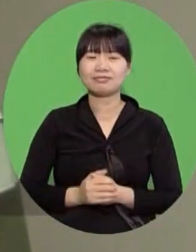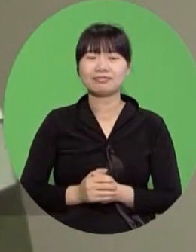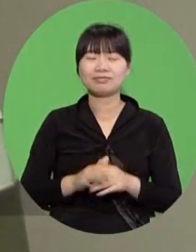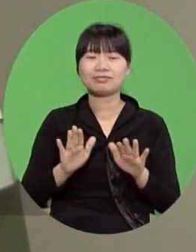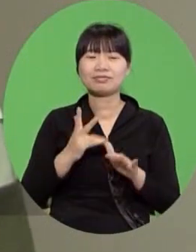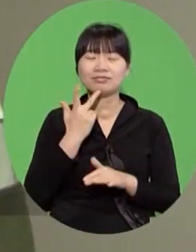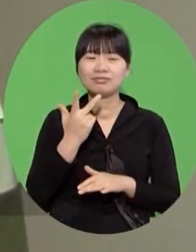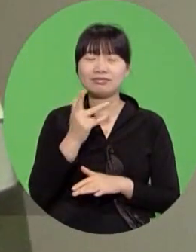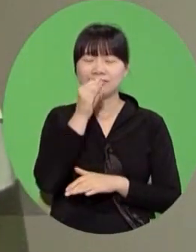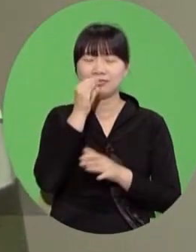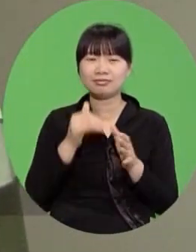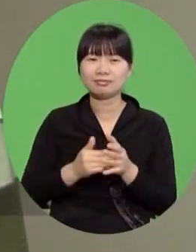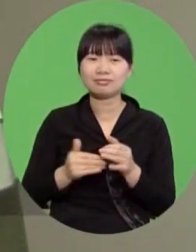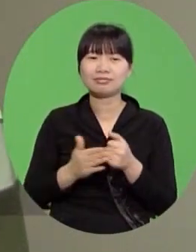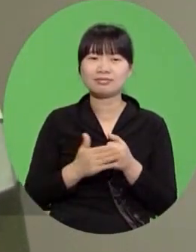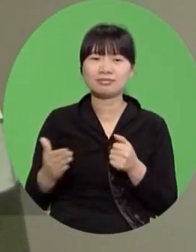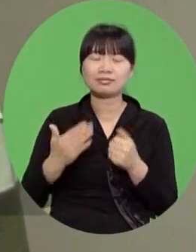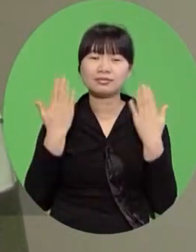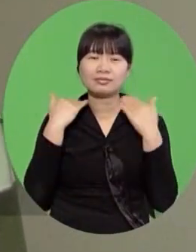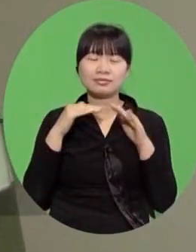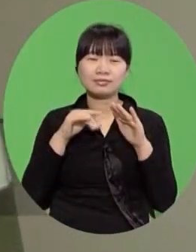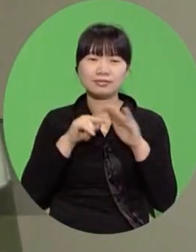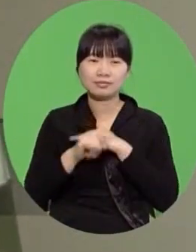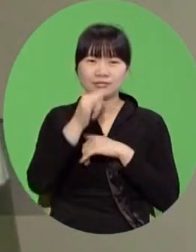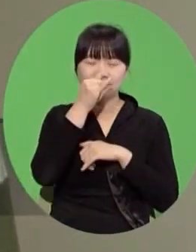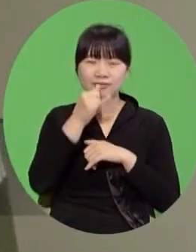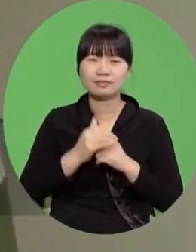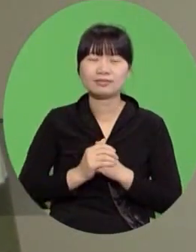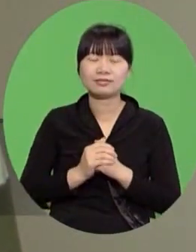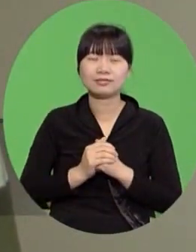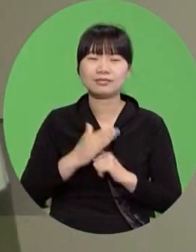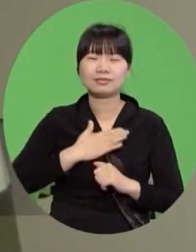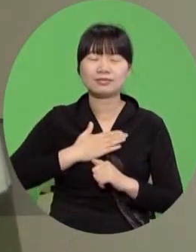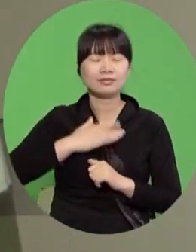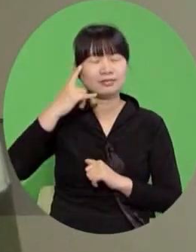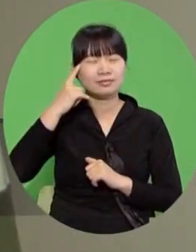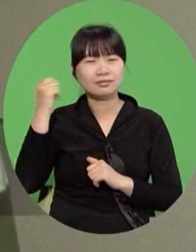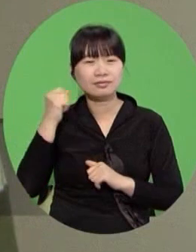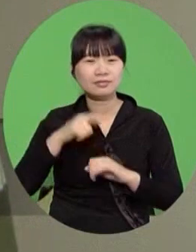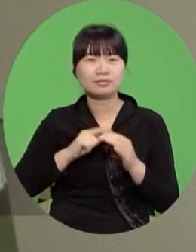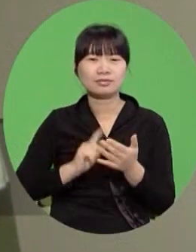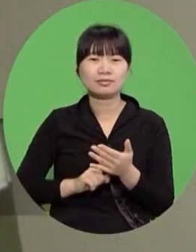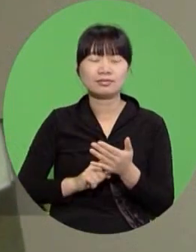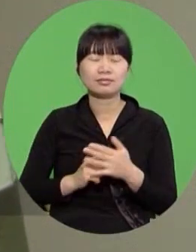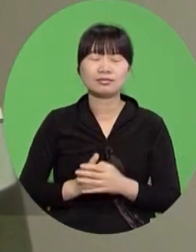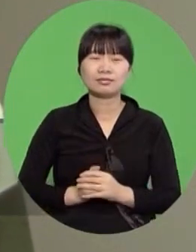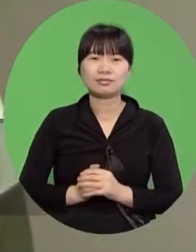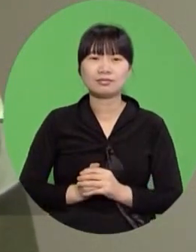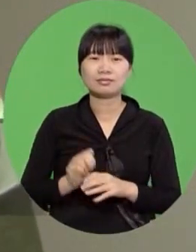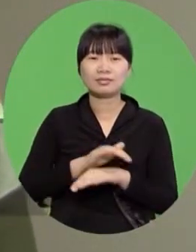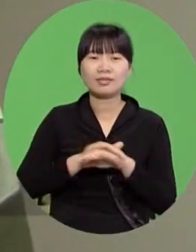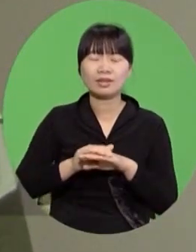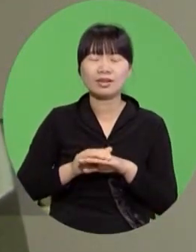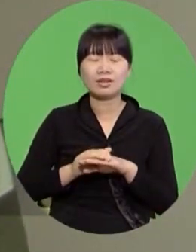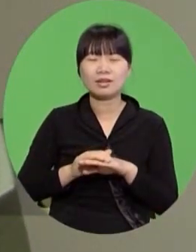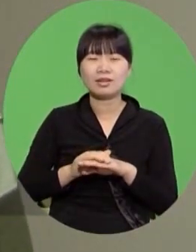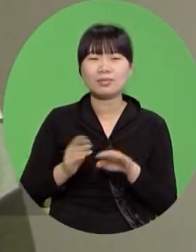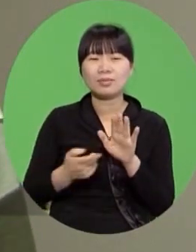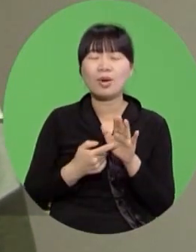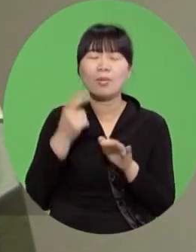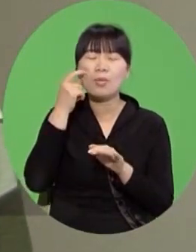이제 7살도 됐고 해서 학교에 가면 자기 생각이나 마음을 잘 못할까